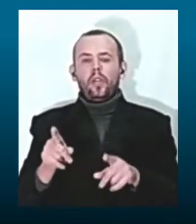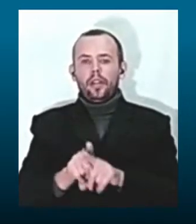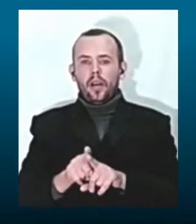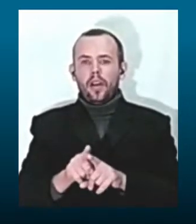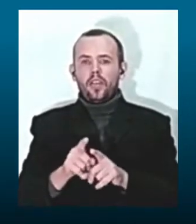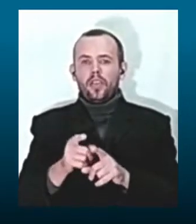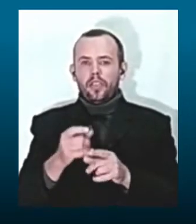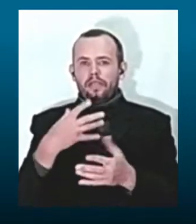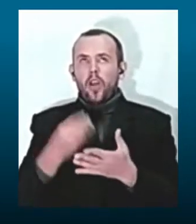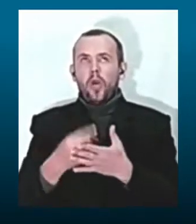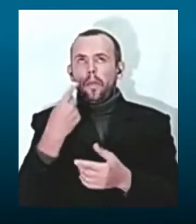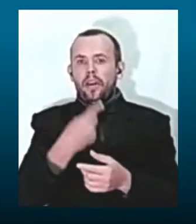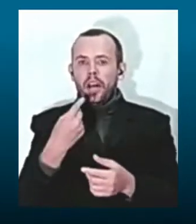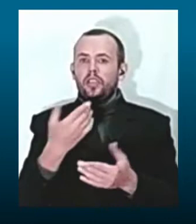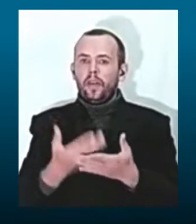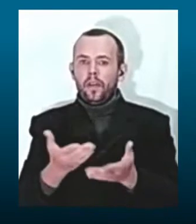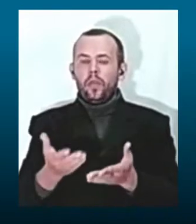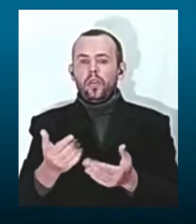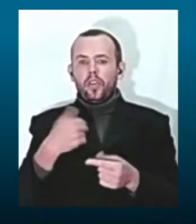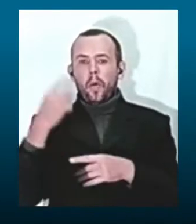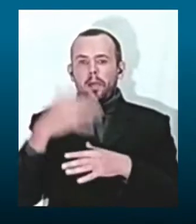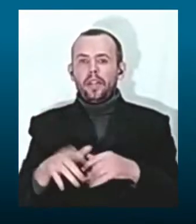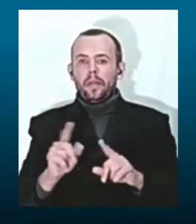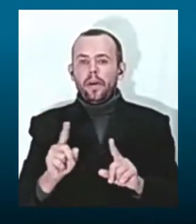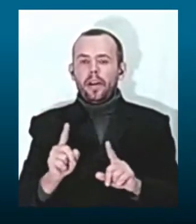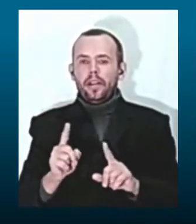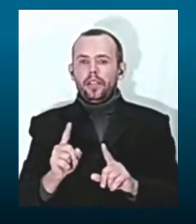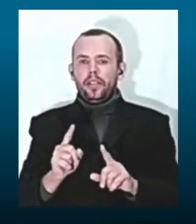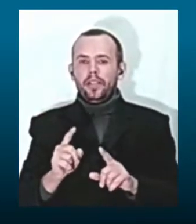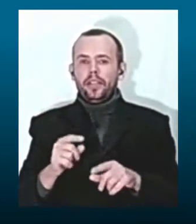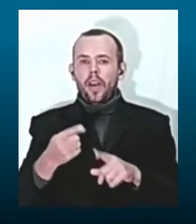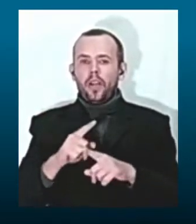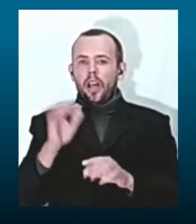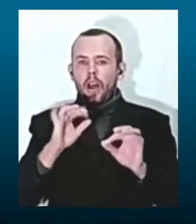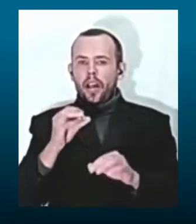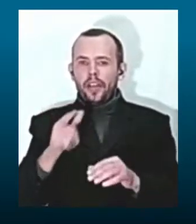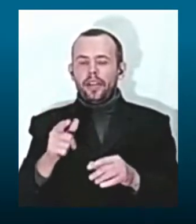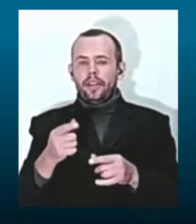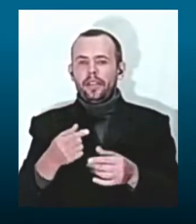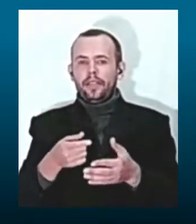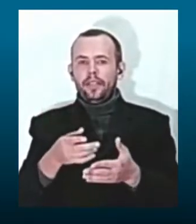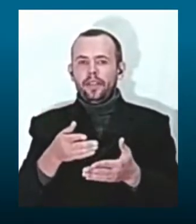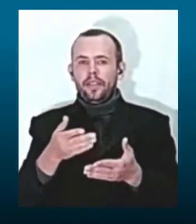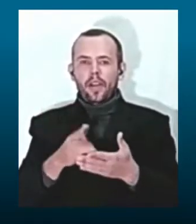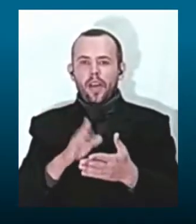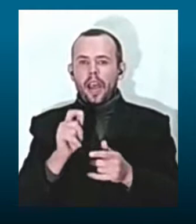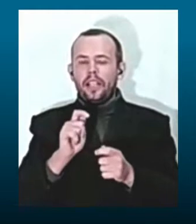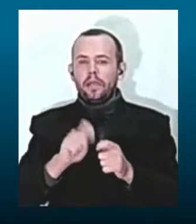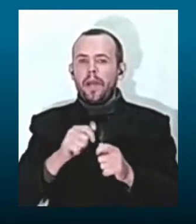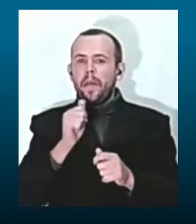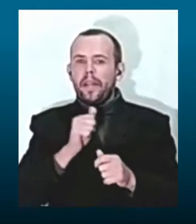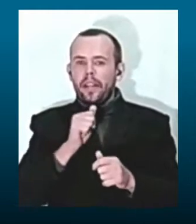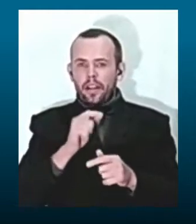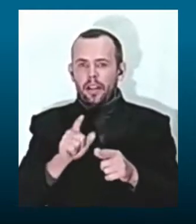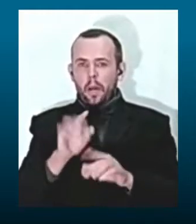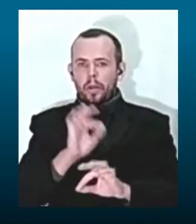Вот. Я понимаю, что этот рейтинг, это, как указано, экспериментальный проект. И